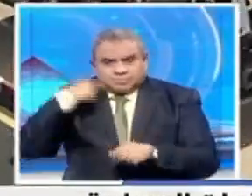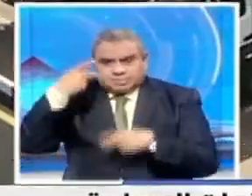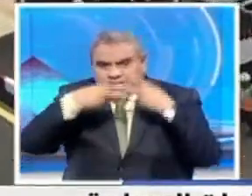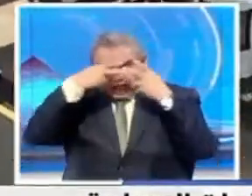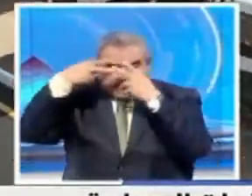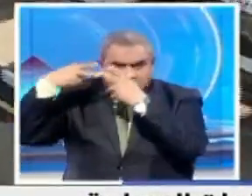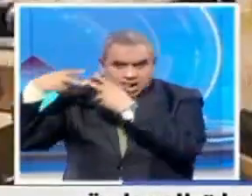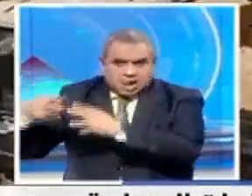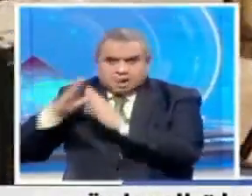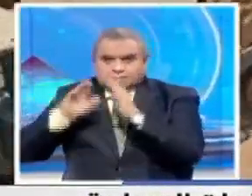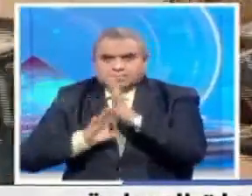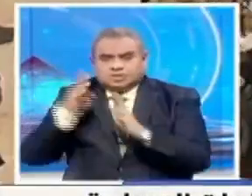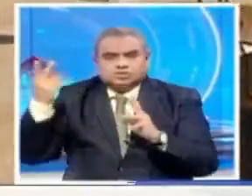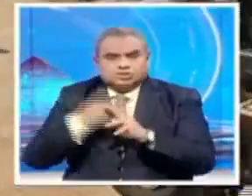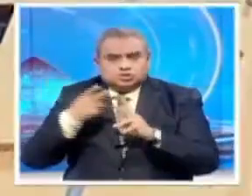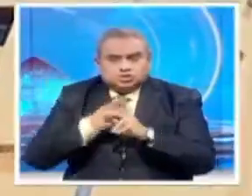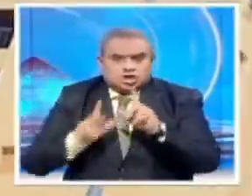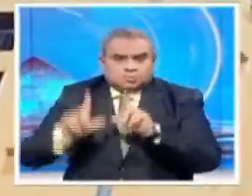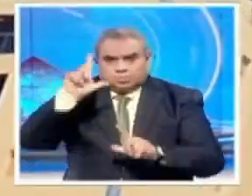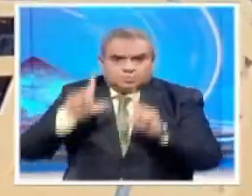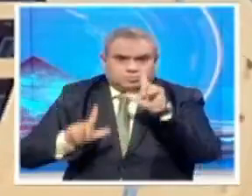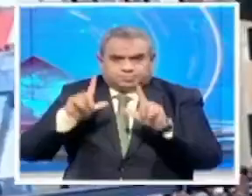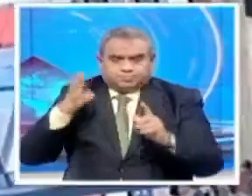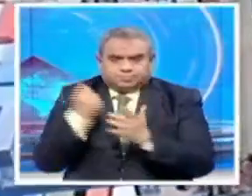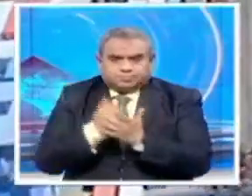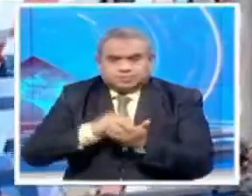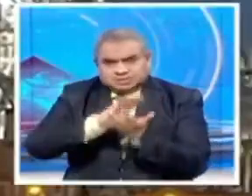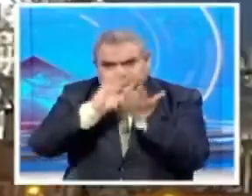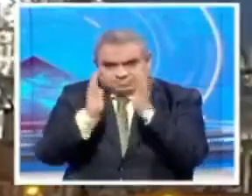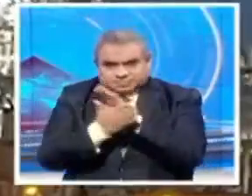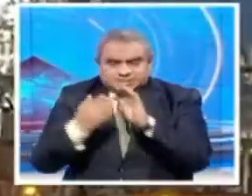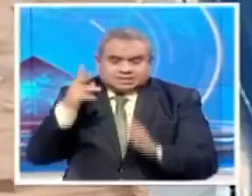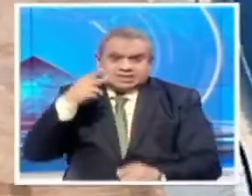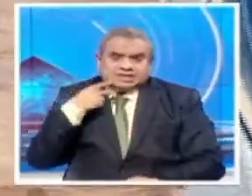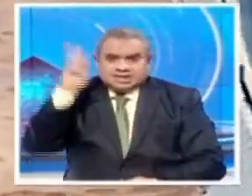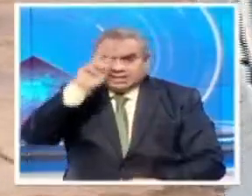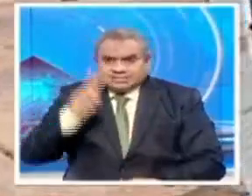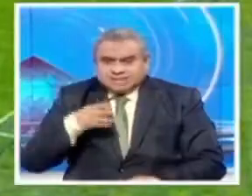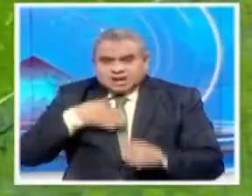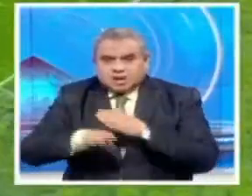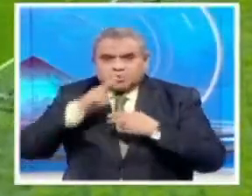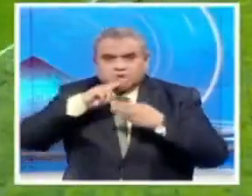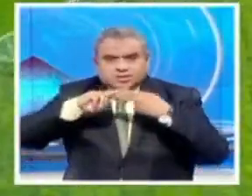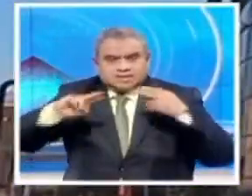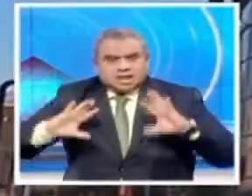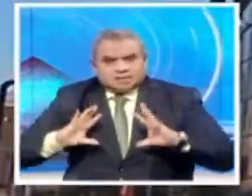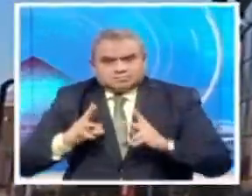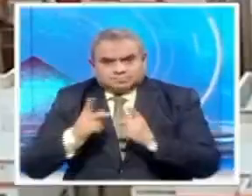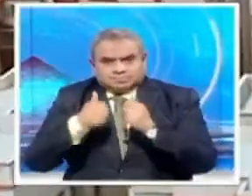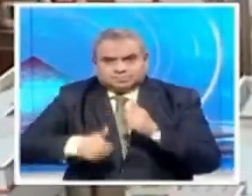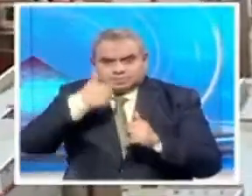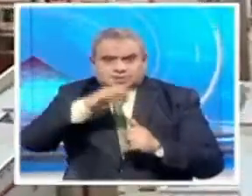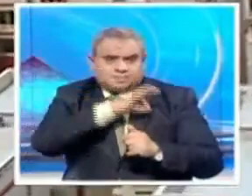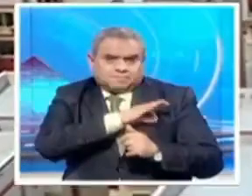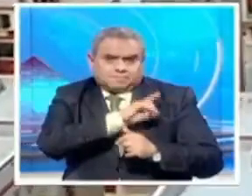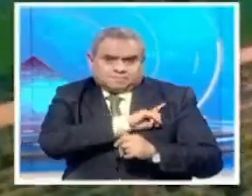مصر والمصريين شعبا وقيادة بتحويل سيناء إلى رقعة سلام وتنمية تحقق الرخاء